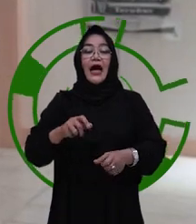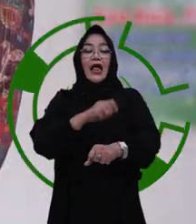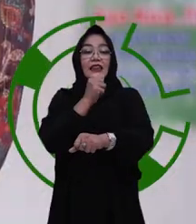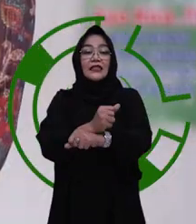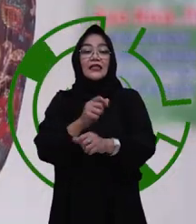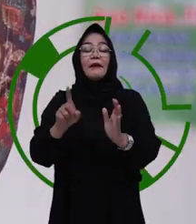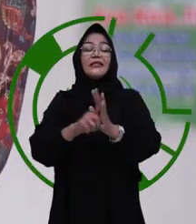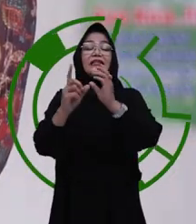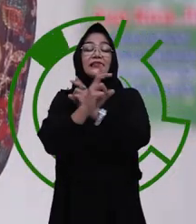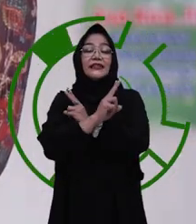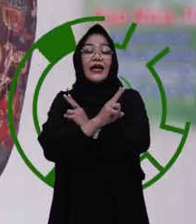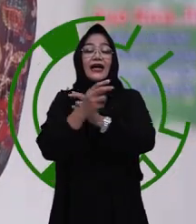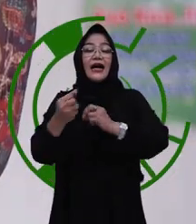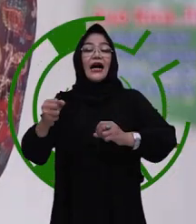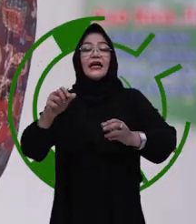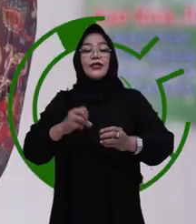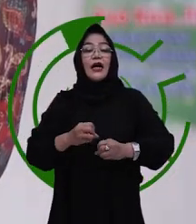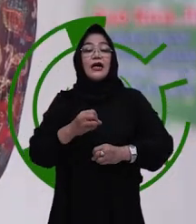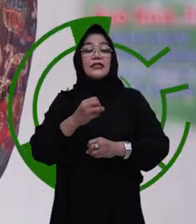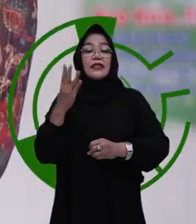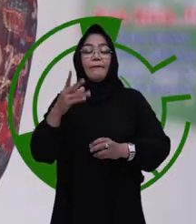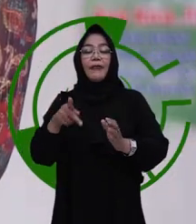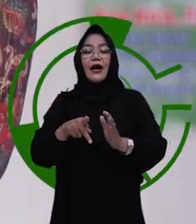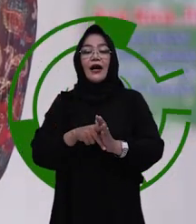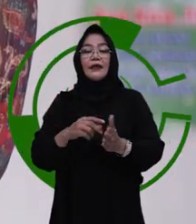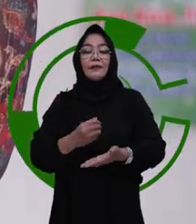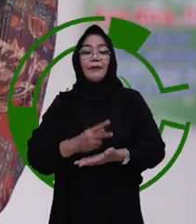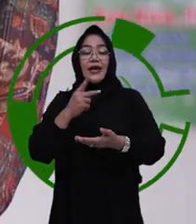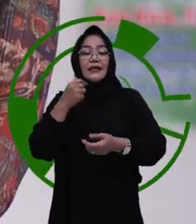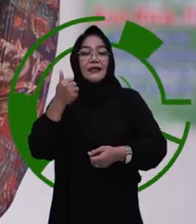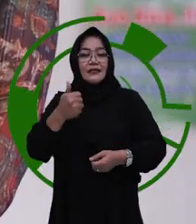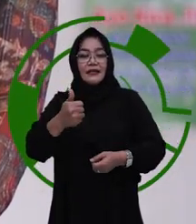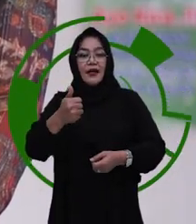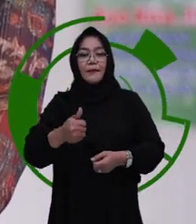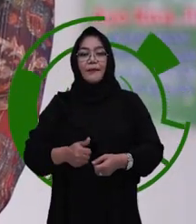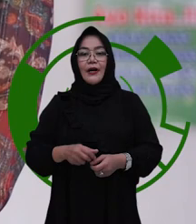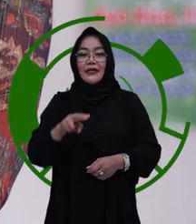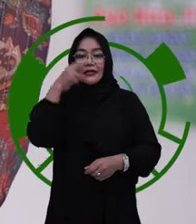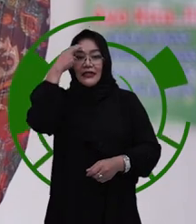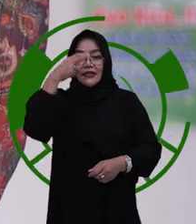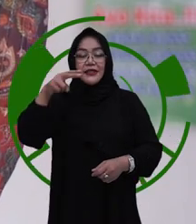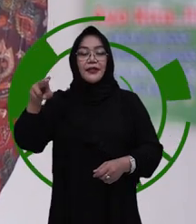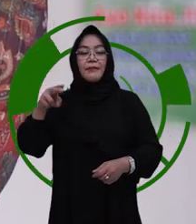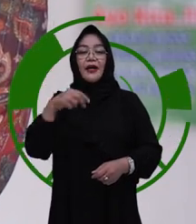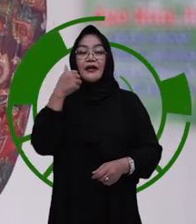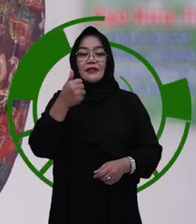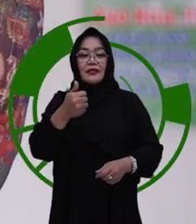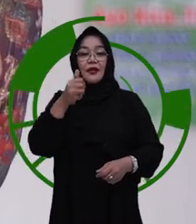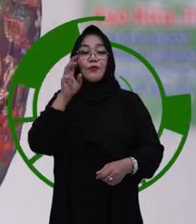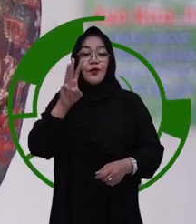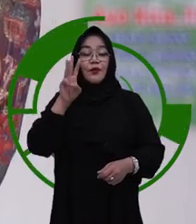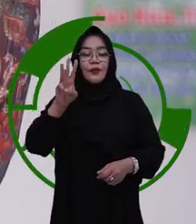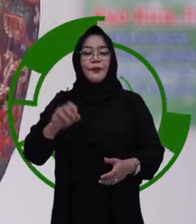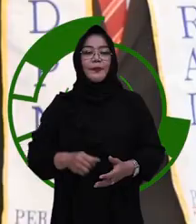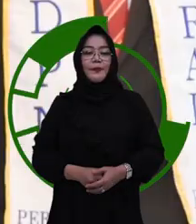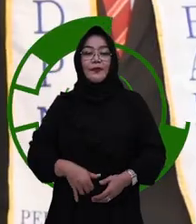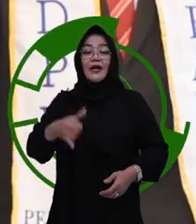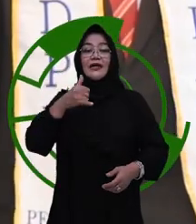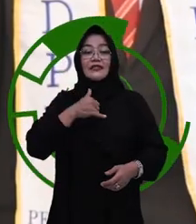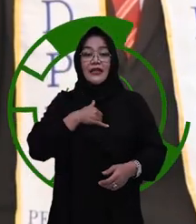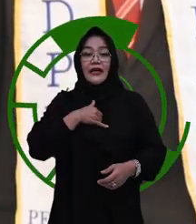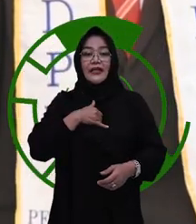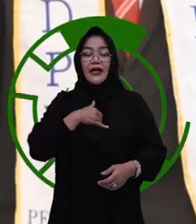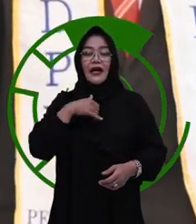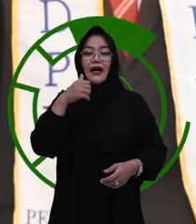dijaga dan dikembangkan mengenai pelayanan yang sangat baik. Demikian, wassalamualaikum warahmatullahi wabarakatuh.